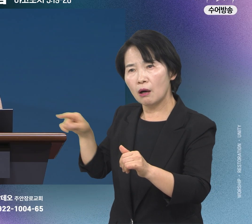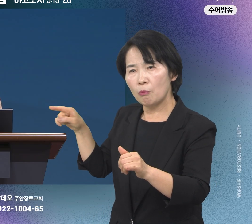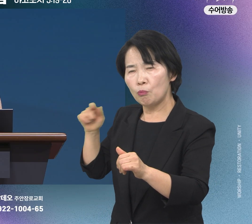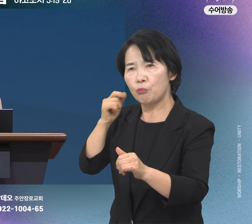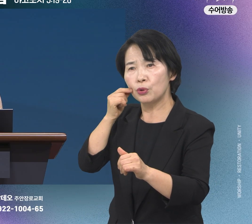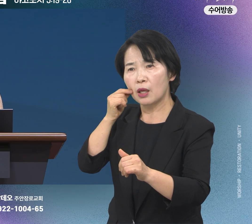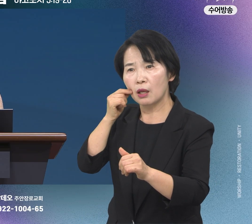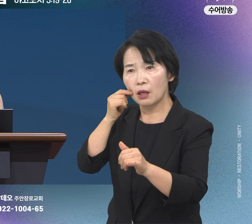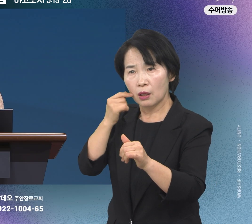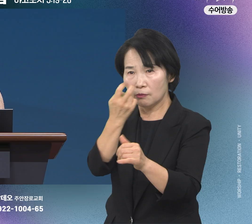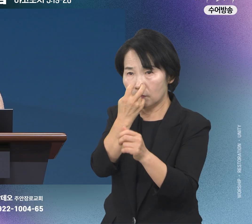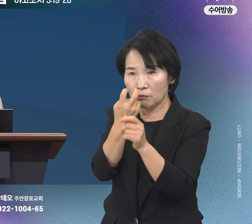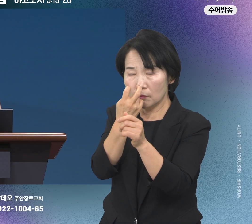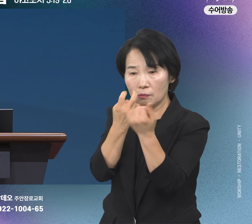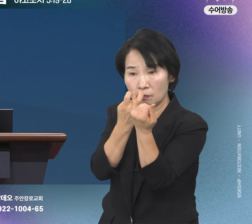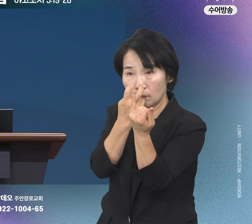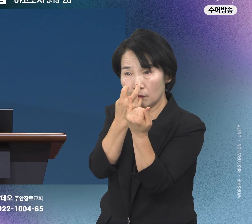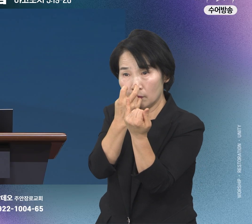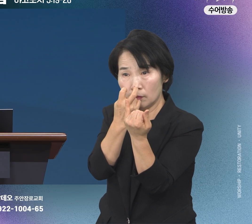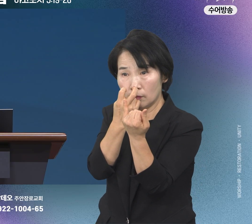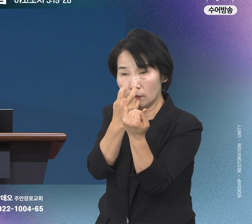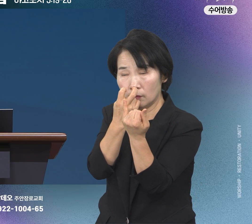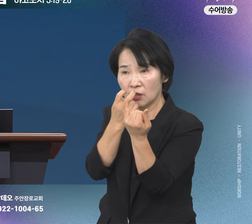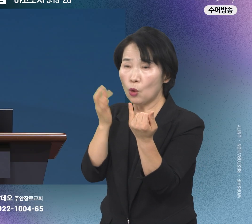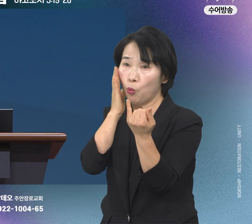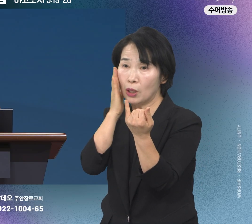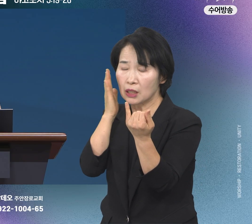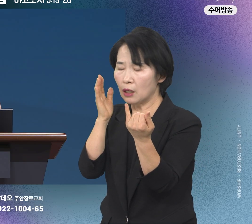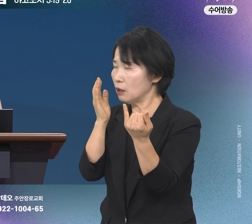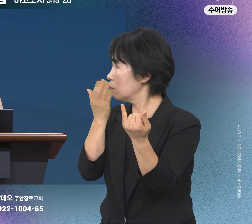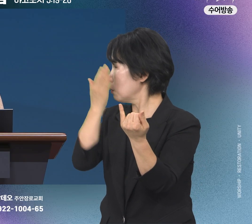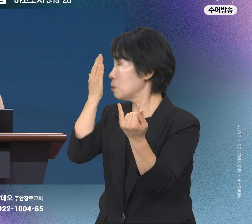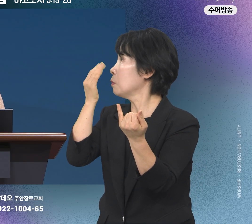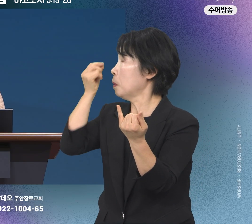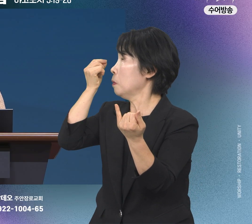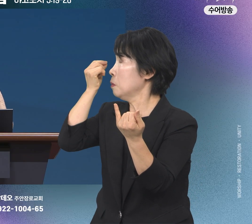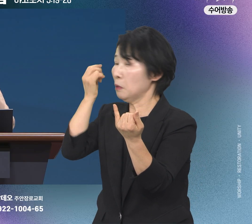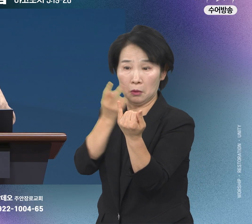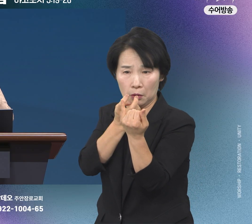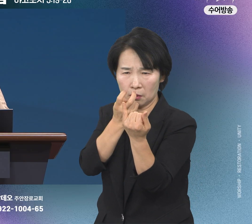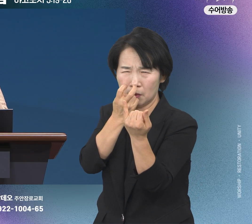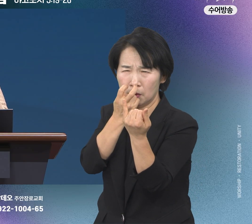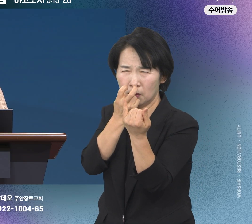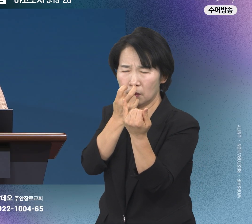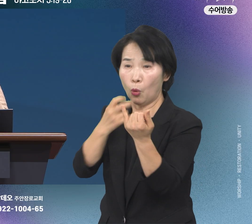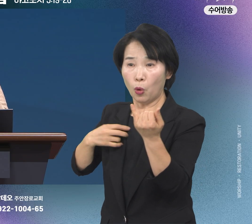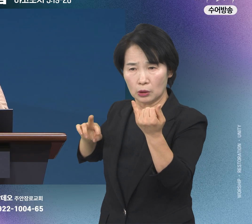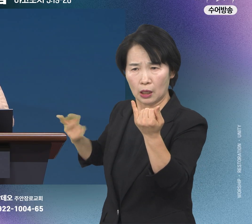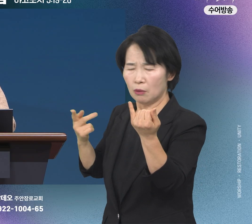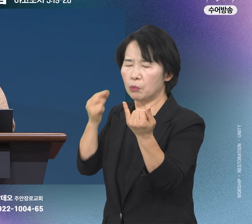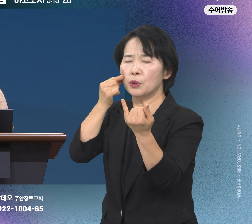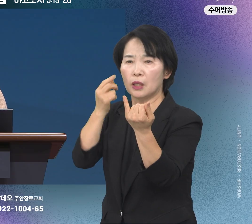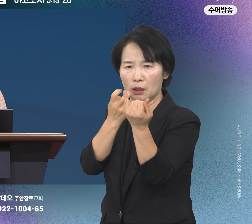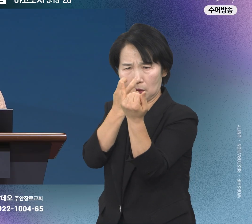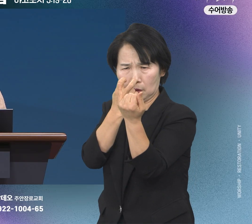봐 씻을 수도 없었고 화장을 할 수도 없었고 옷을 갈아입을 수도 없었다.